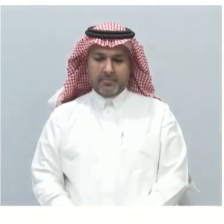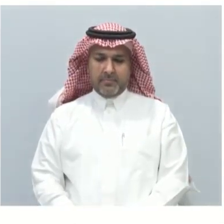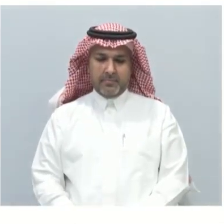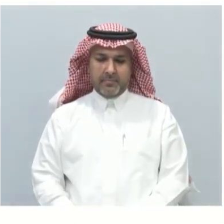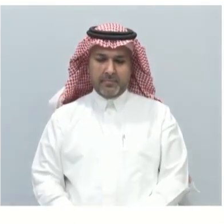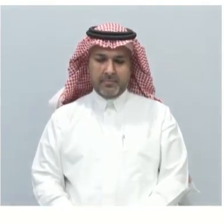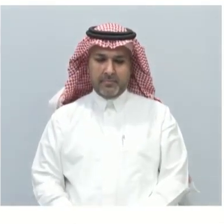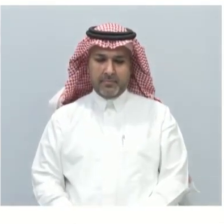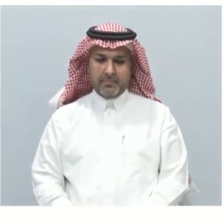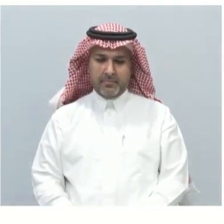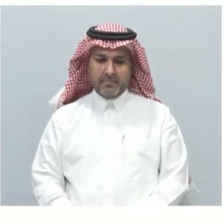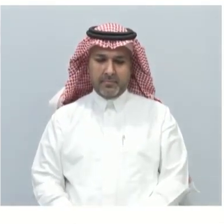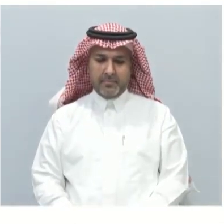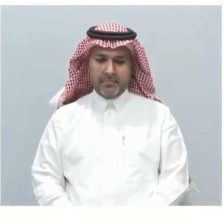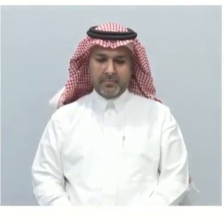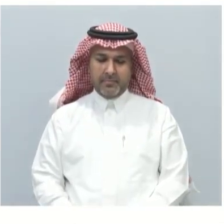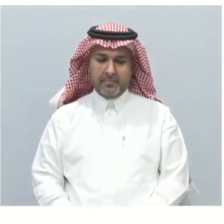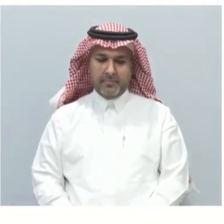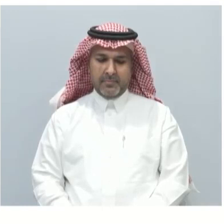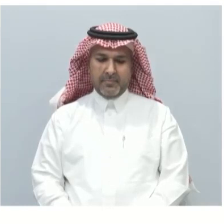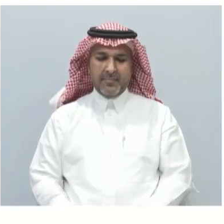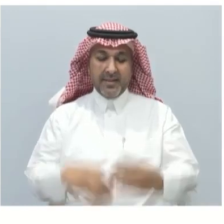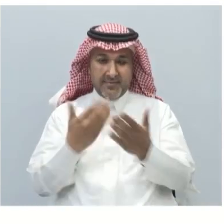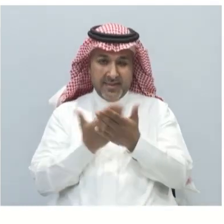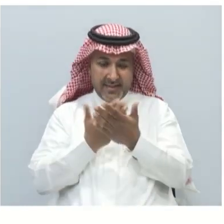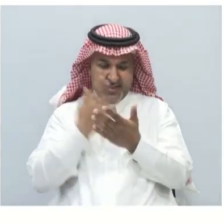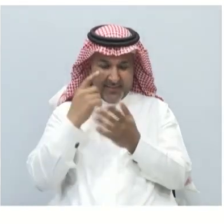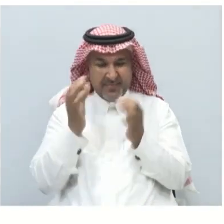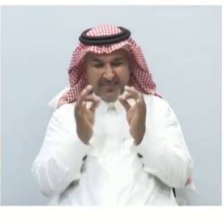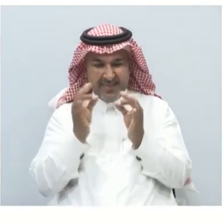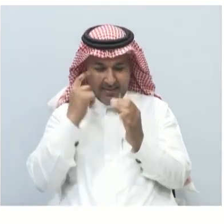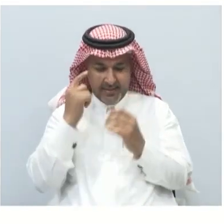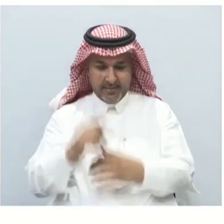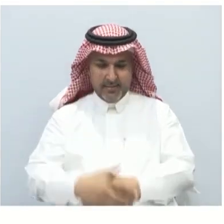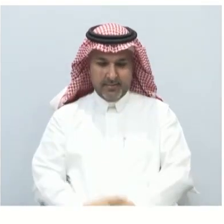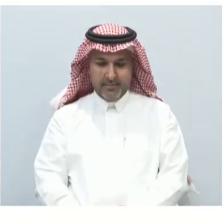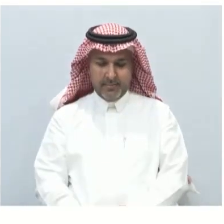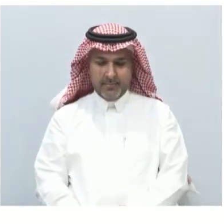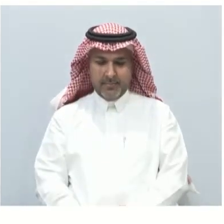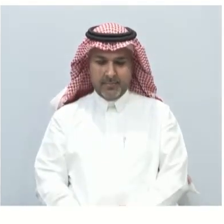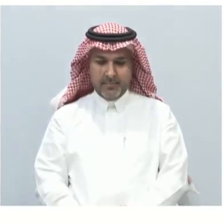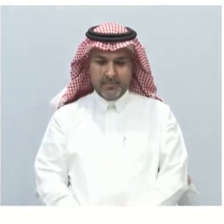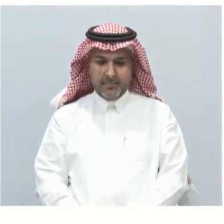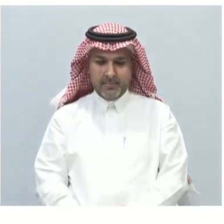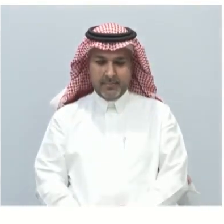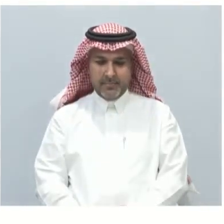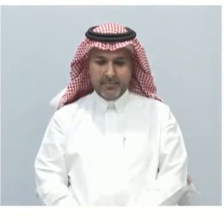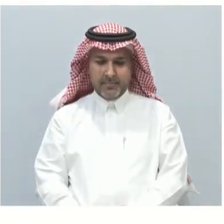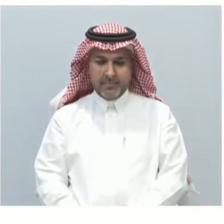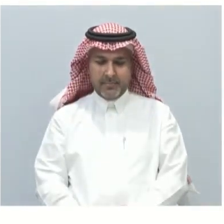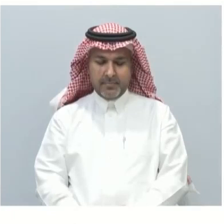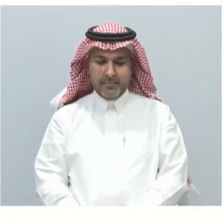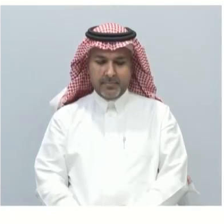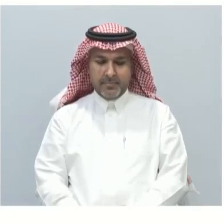خمسه فاصله اثنين يعني على حسب الرسم ممكن انت تستنتج الاجابه بنفس الطريقه لو حبينا نرسم